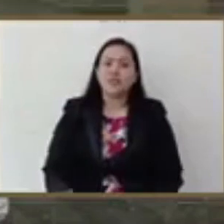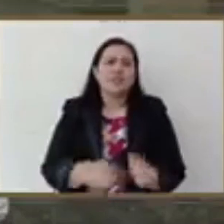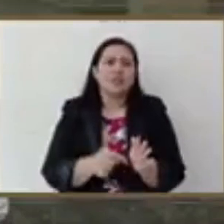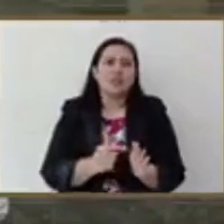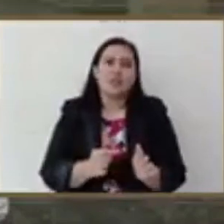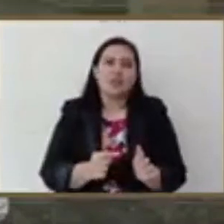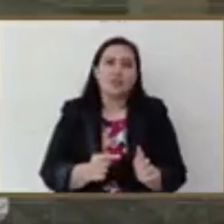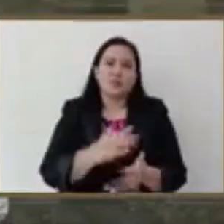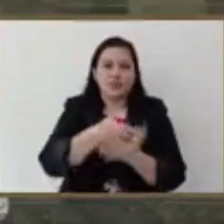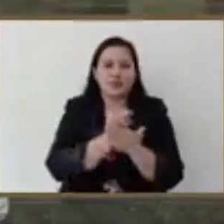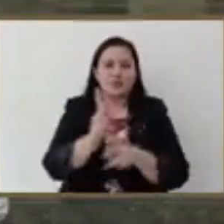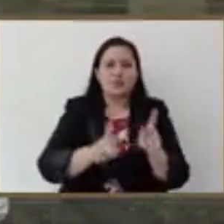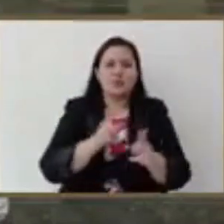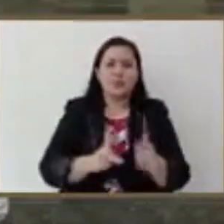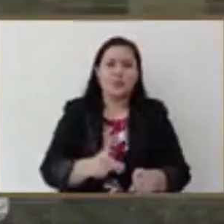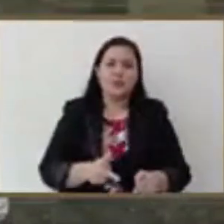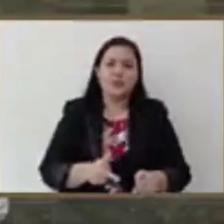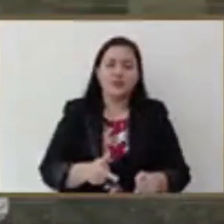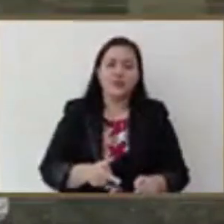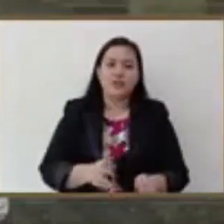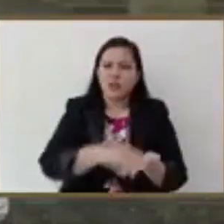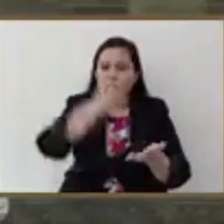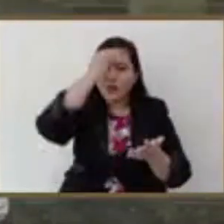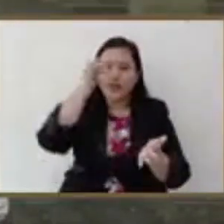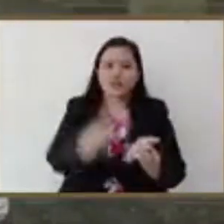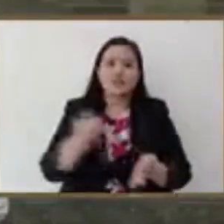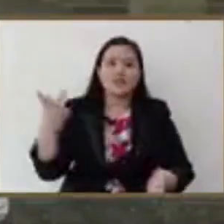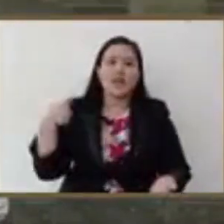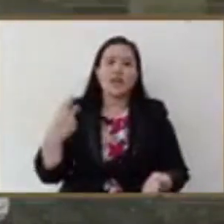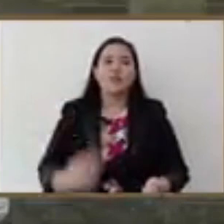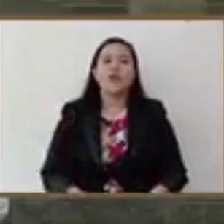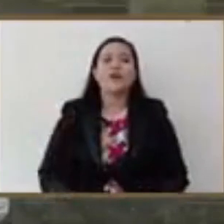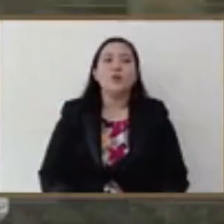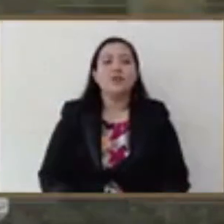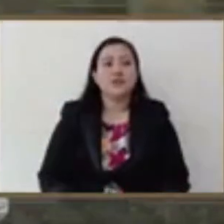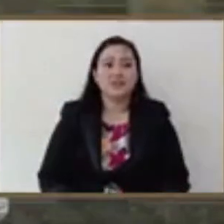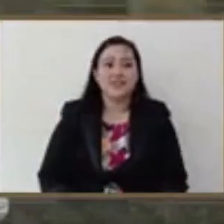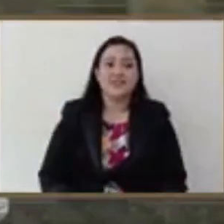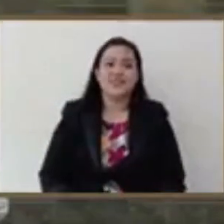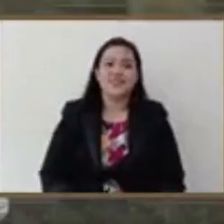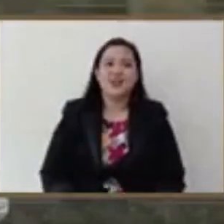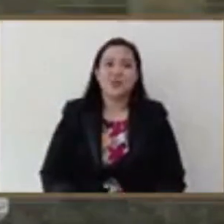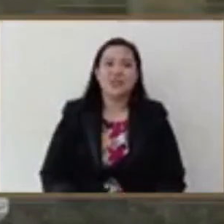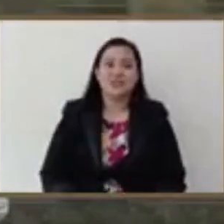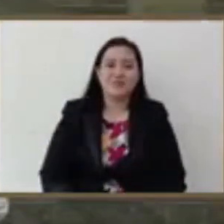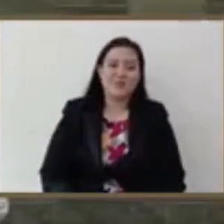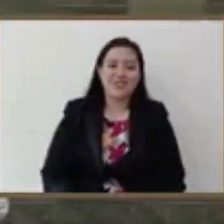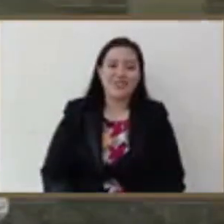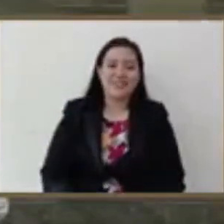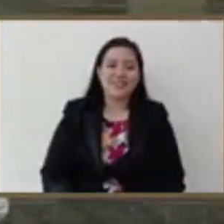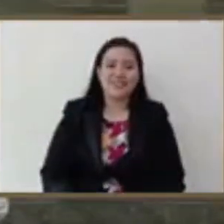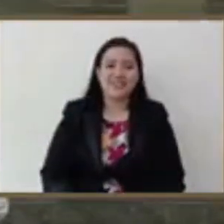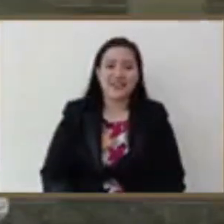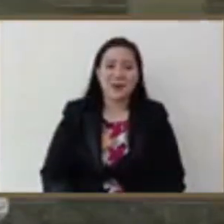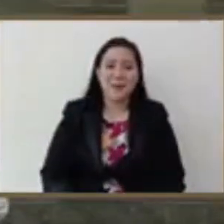disease. Pagka minsan nagkakaroon ka ng karamdaman na hindi mo intindihan kung bakit nagkaroon ka ng ganun, bakit may biglang